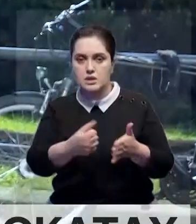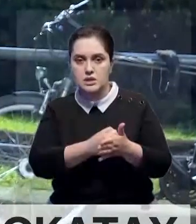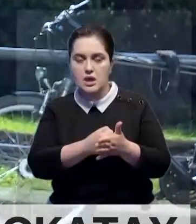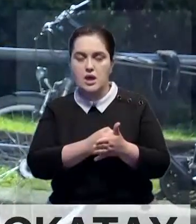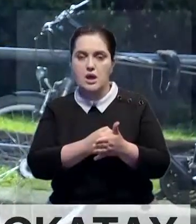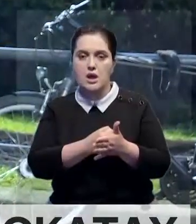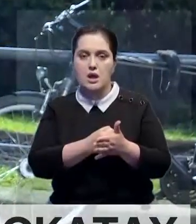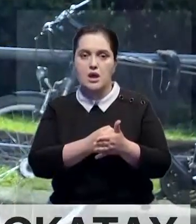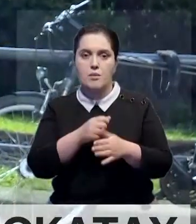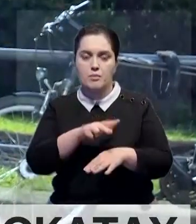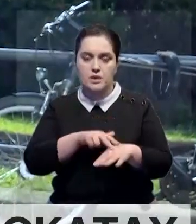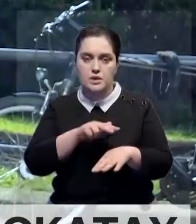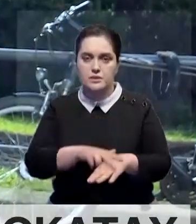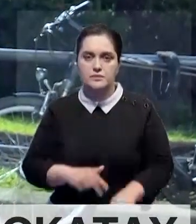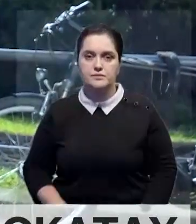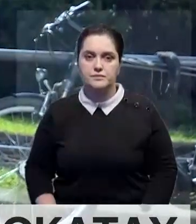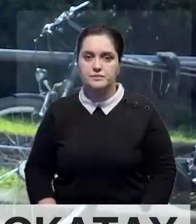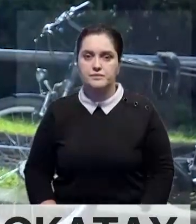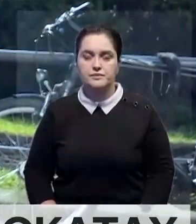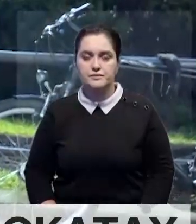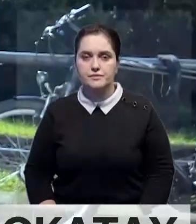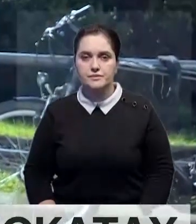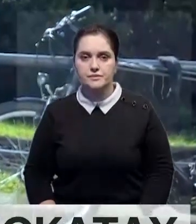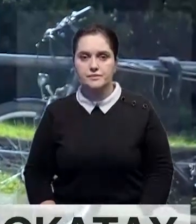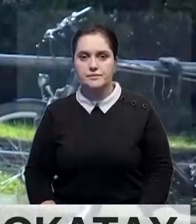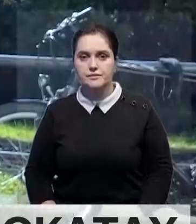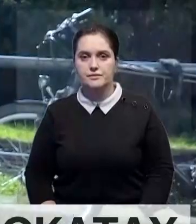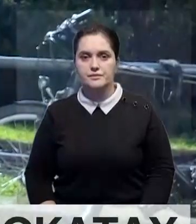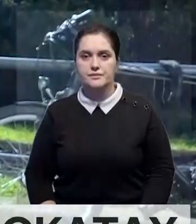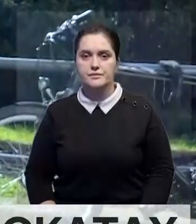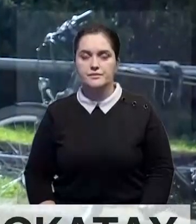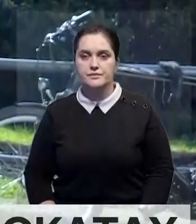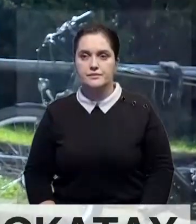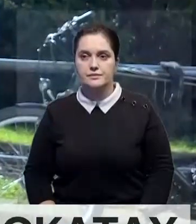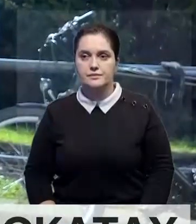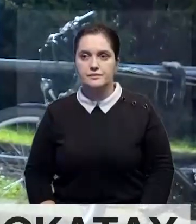профсоюзе полицейских. Шолпан Найманбаева, Милослав Лавриновский, Германия, Хабар 24.